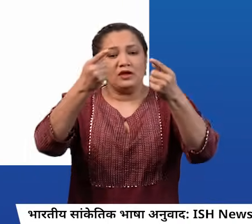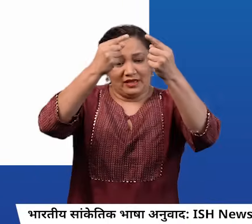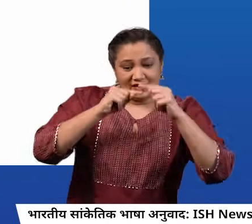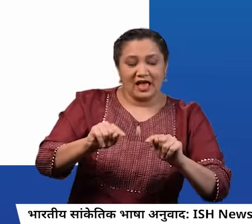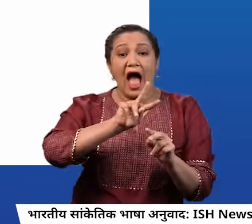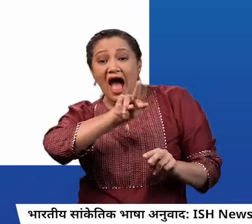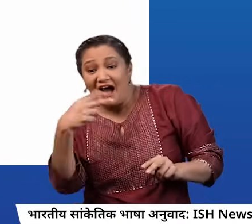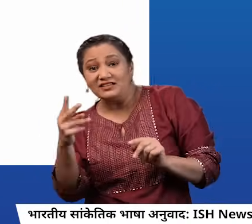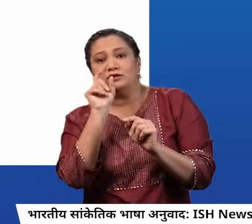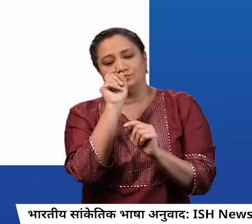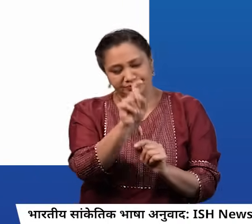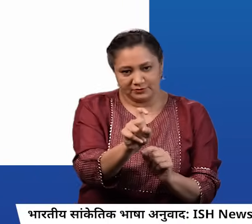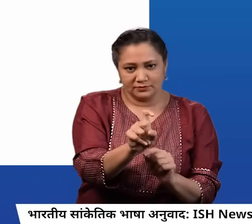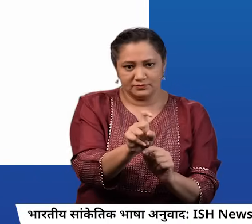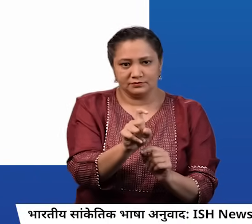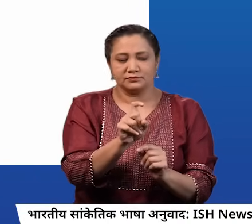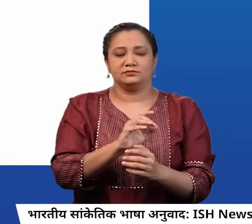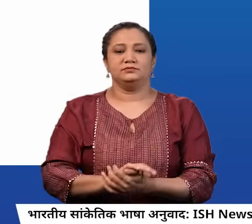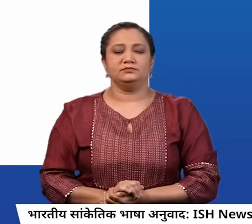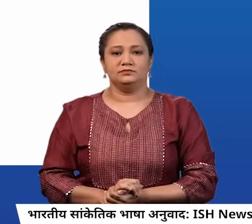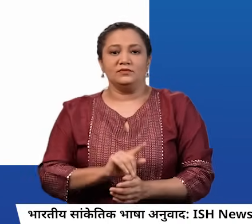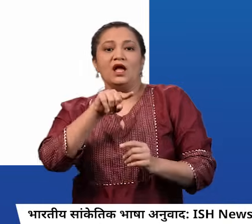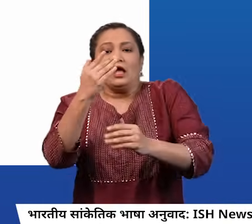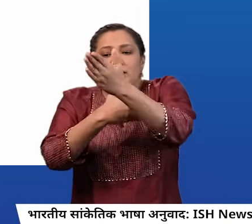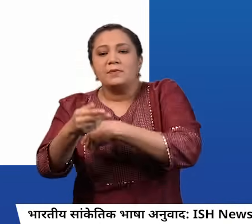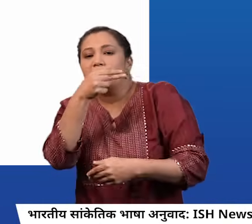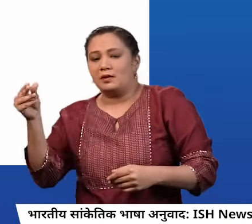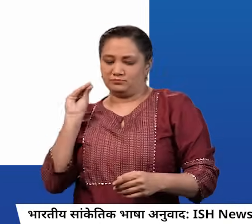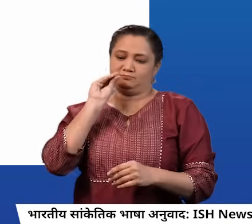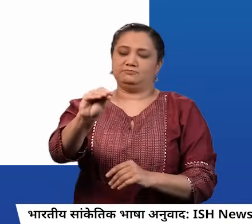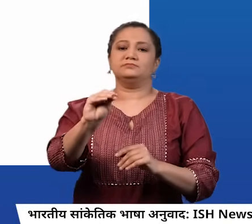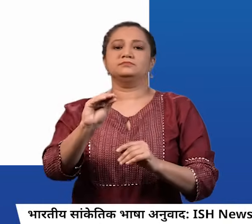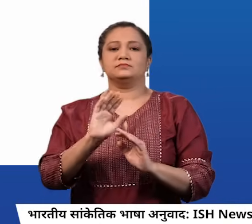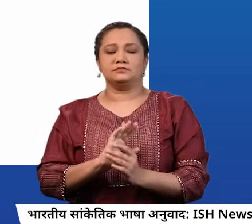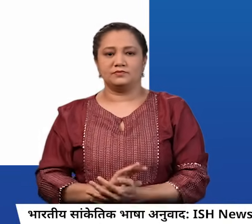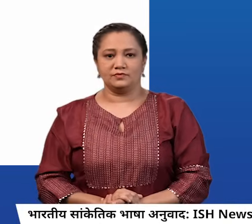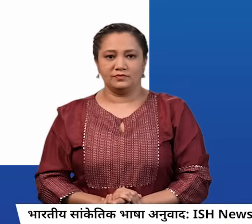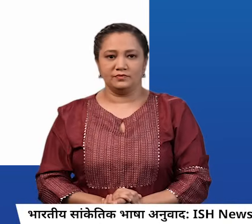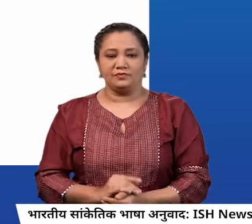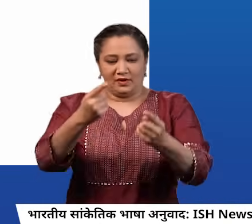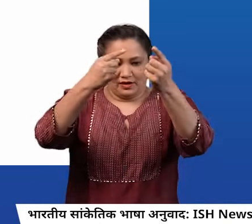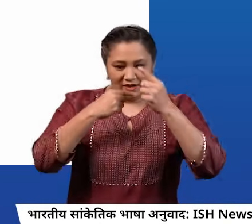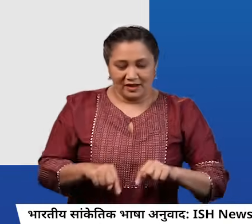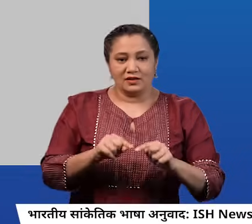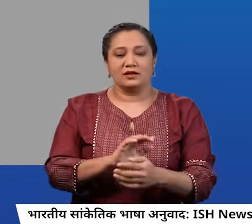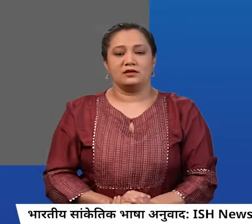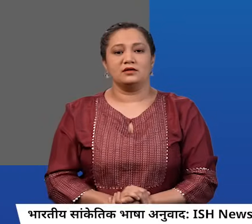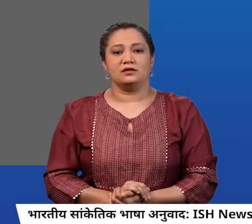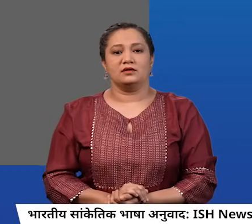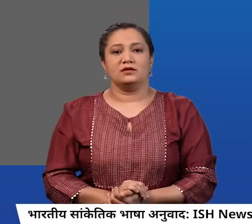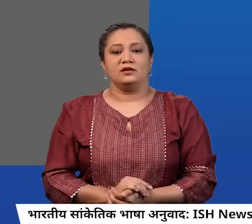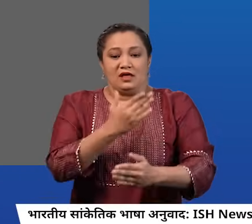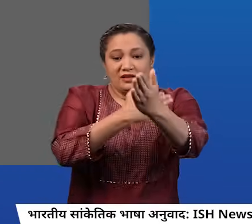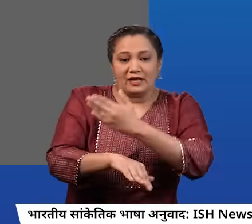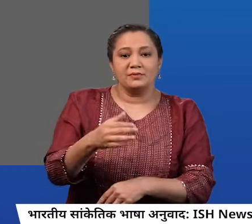ही वेगल असेल तरते चिन्हांकित करने साथी इतर हा परियाई निवडुन त्या संबंधिचा तप्षिल त्या समोर्चा राकानेत भरा। मग या खाल्चा राकाने